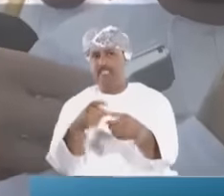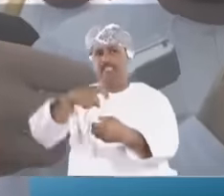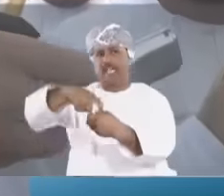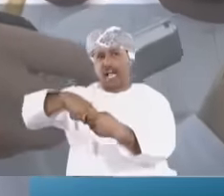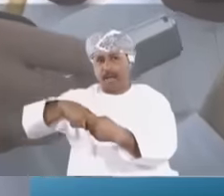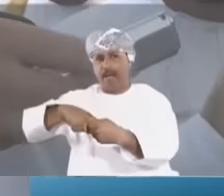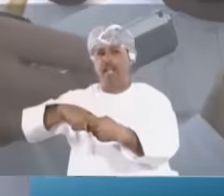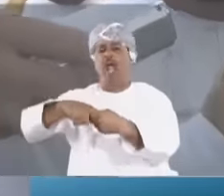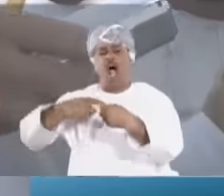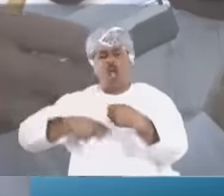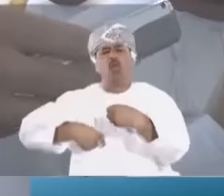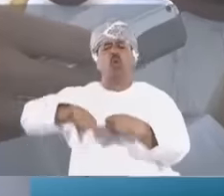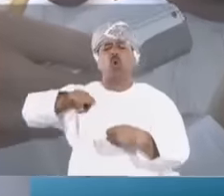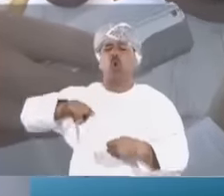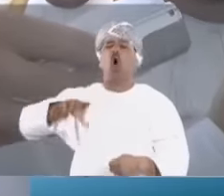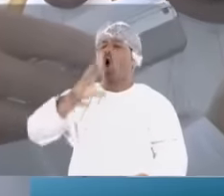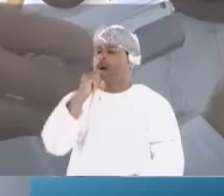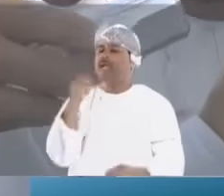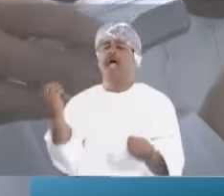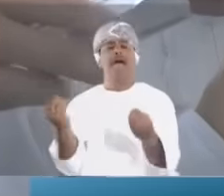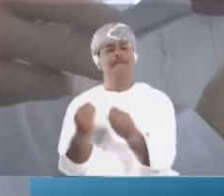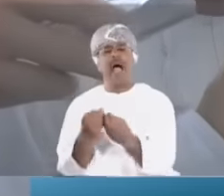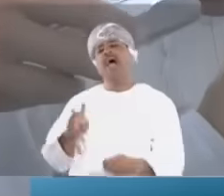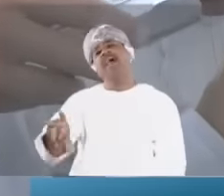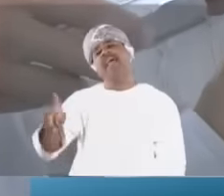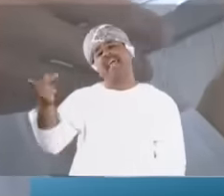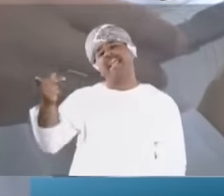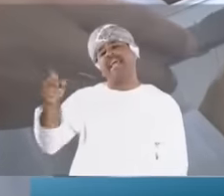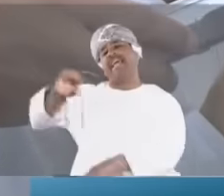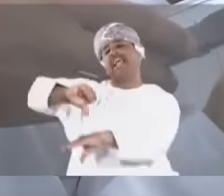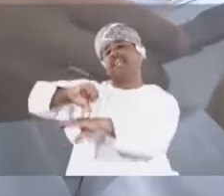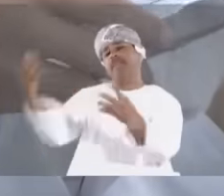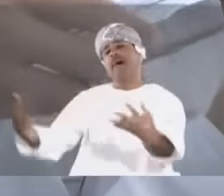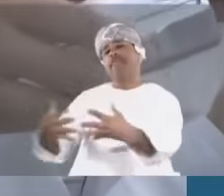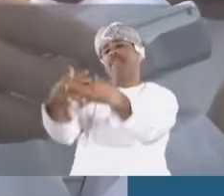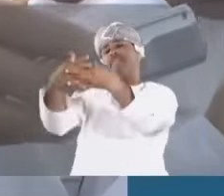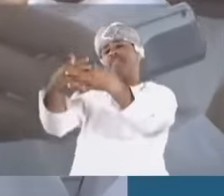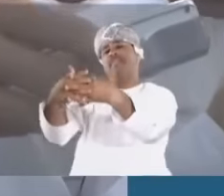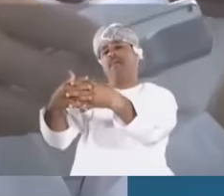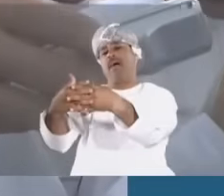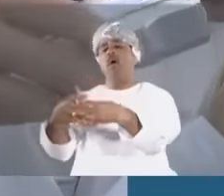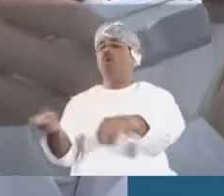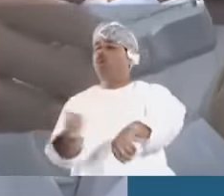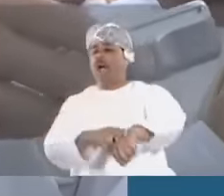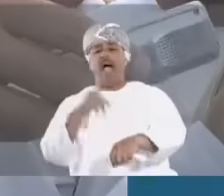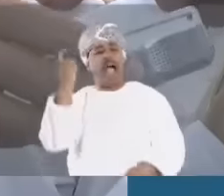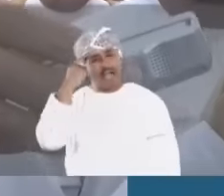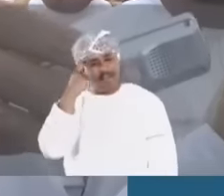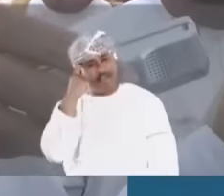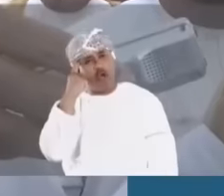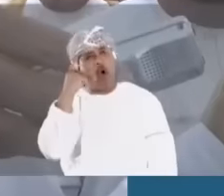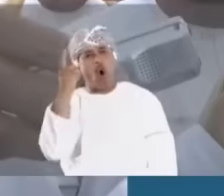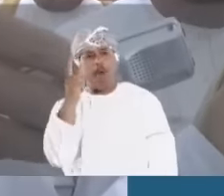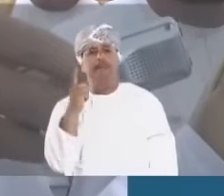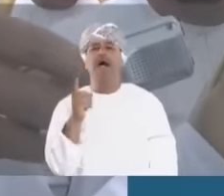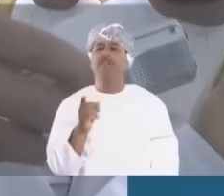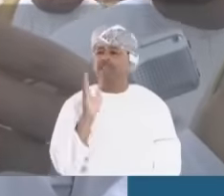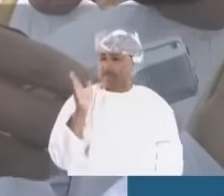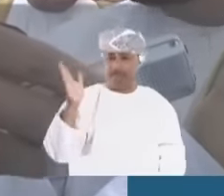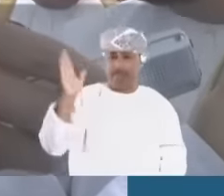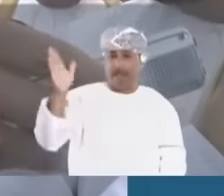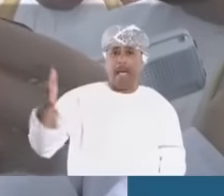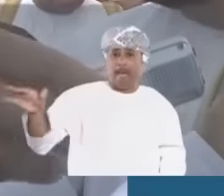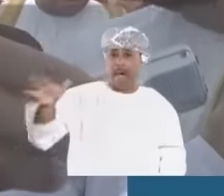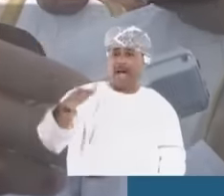طويلة الأمد بين رجال الأعمال العمانيين ونظرائهم الإيرانيين. كما هو معروف لدينا خط ملاحي مباشر الآن